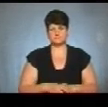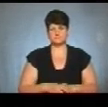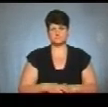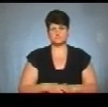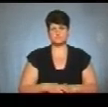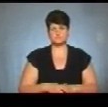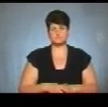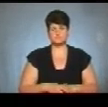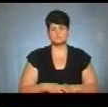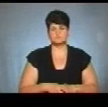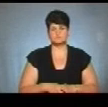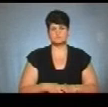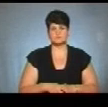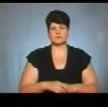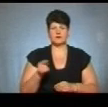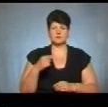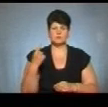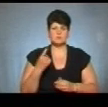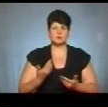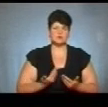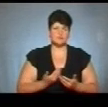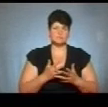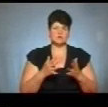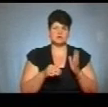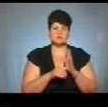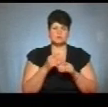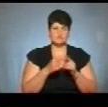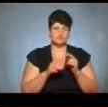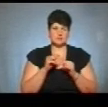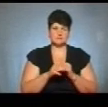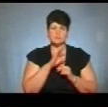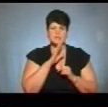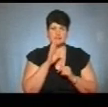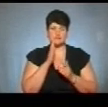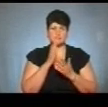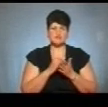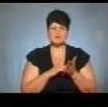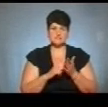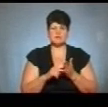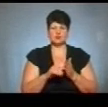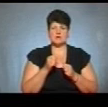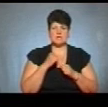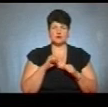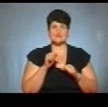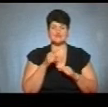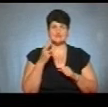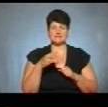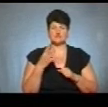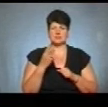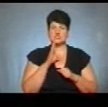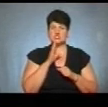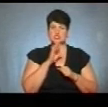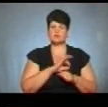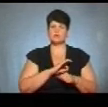новини. На Тернопільщині проживає більше 6,5 тисяч матерів, які мають відзнаку героїнь. З них 34 жінки